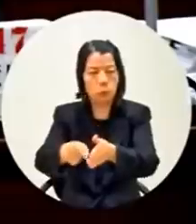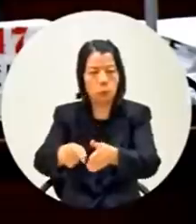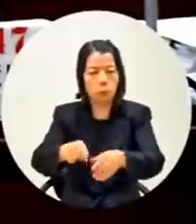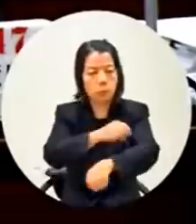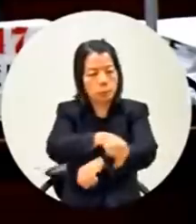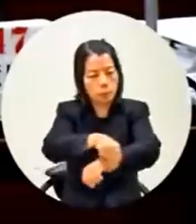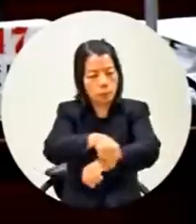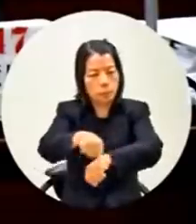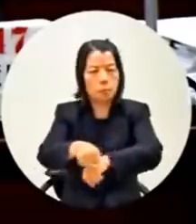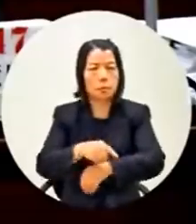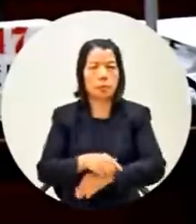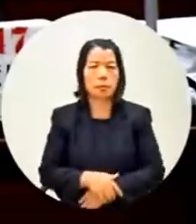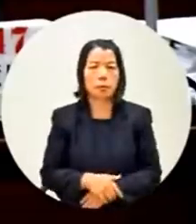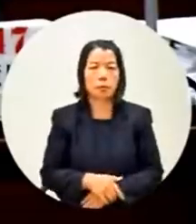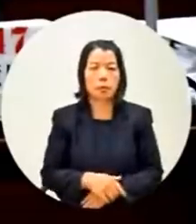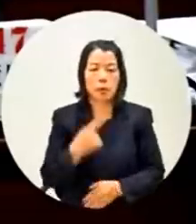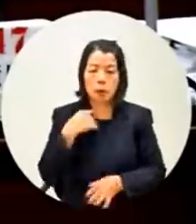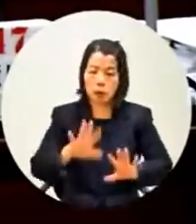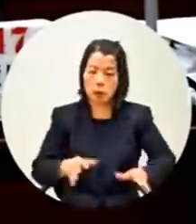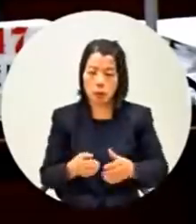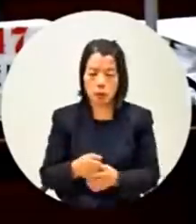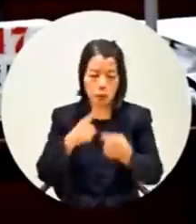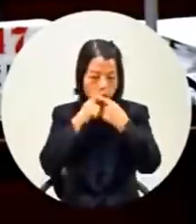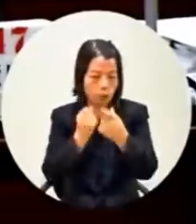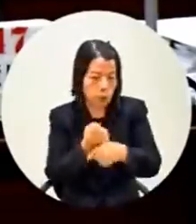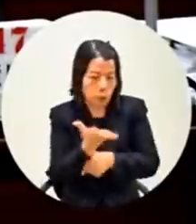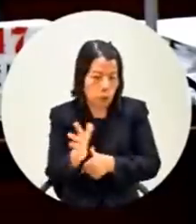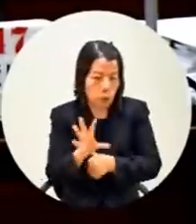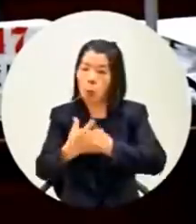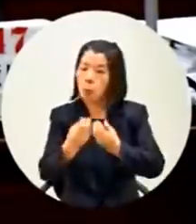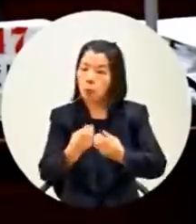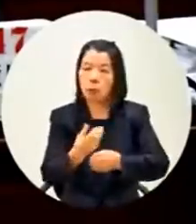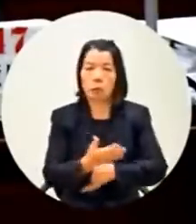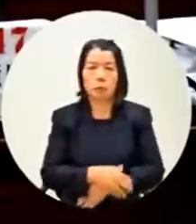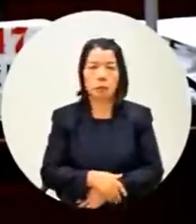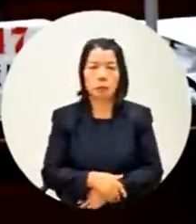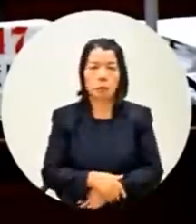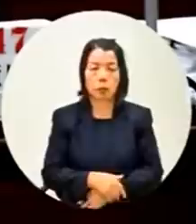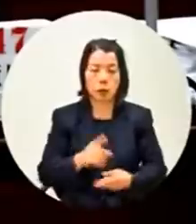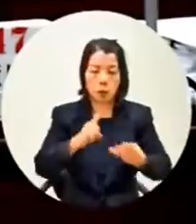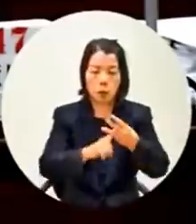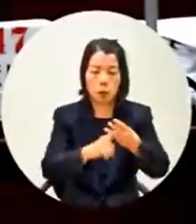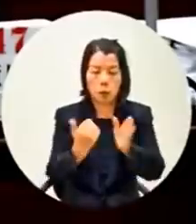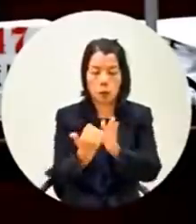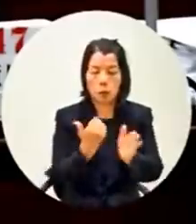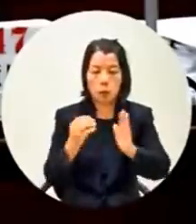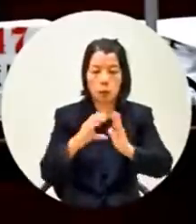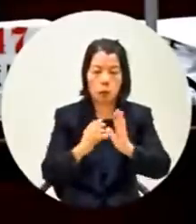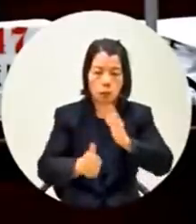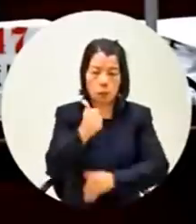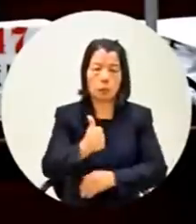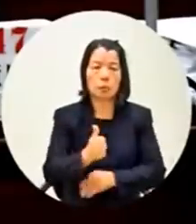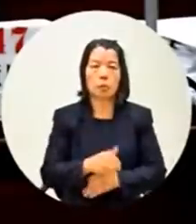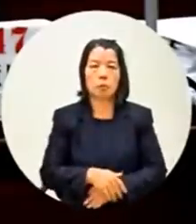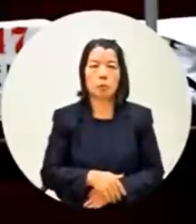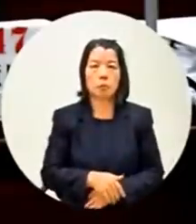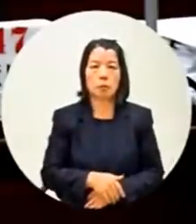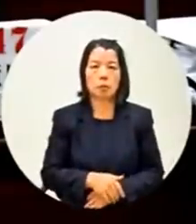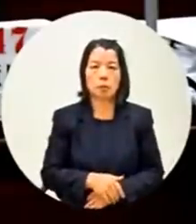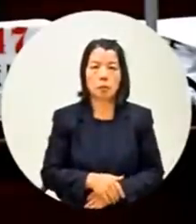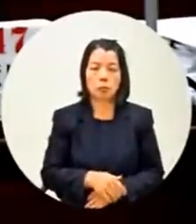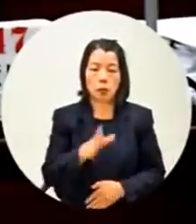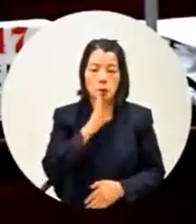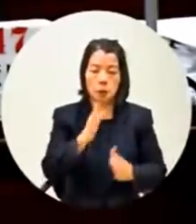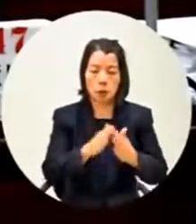这样还不叫做泄密，不叫做图利吗？王端仁前局长可是我们